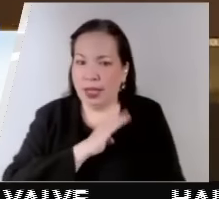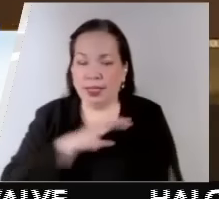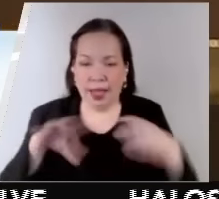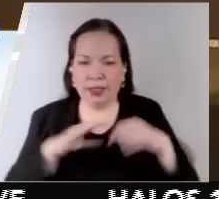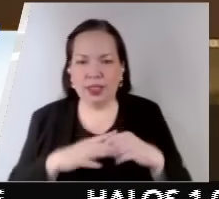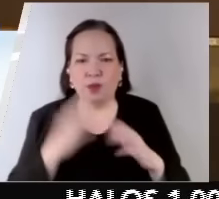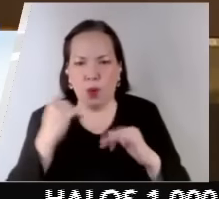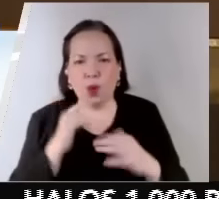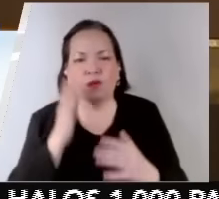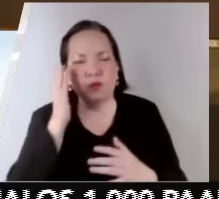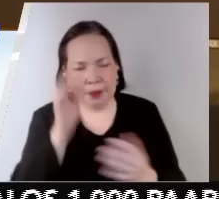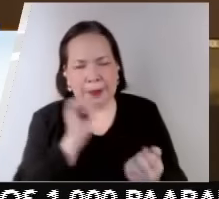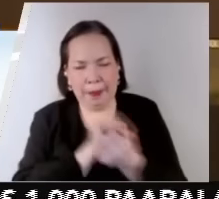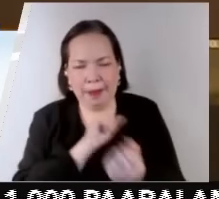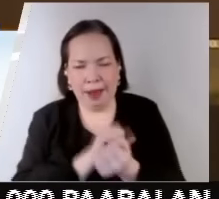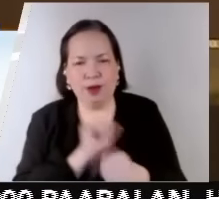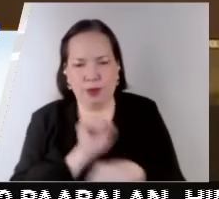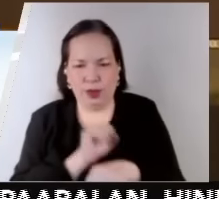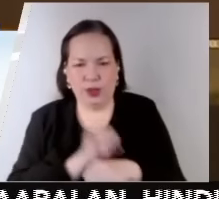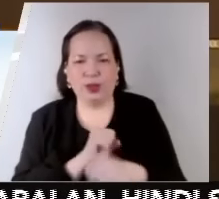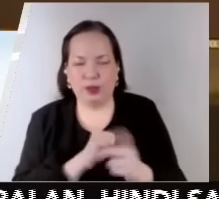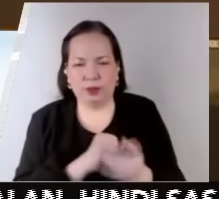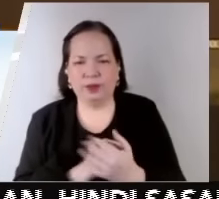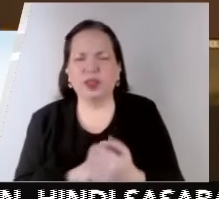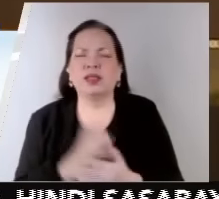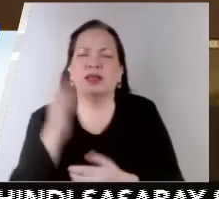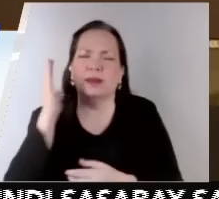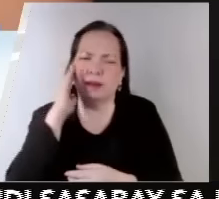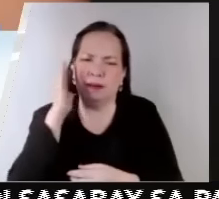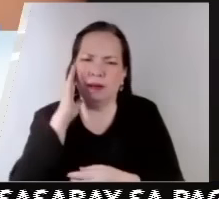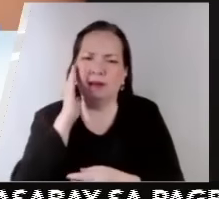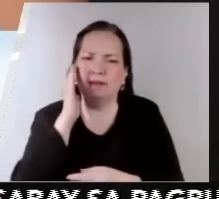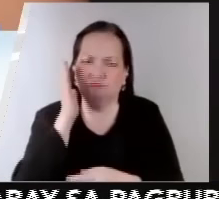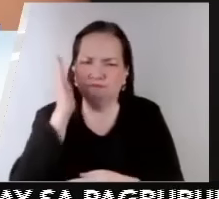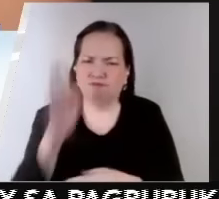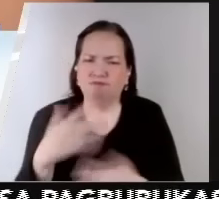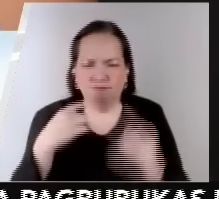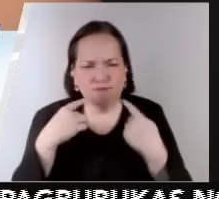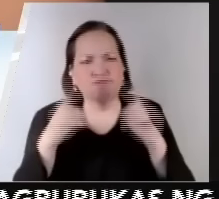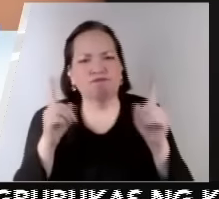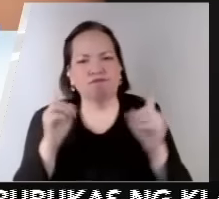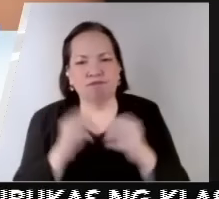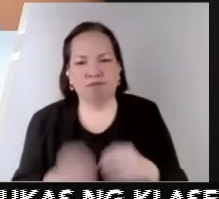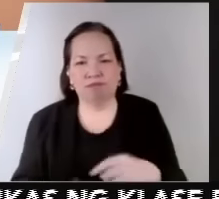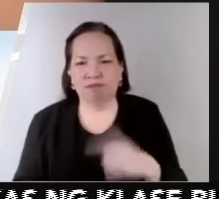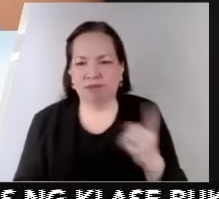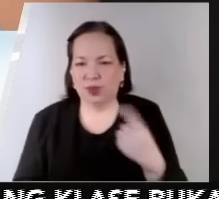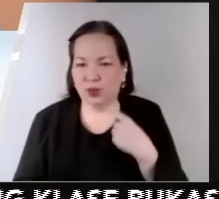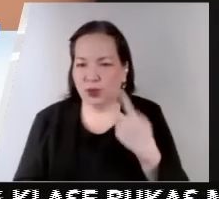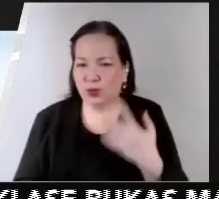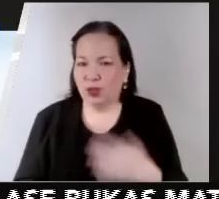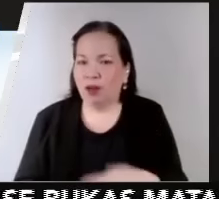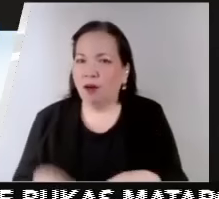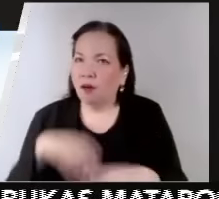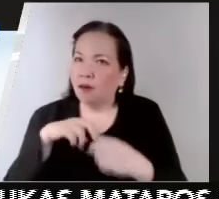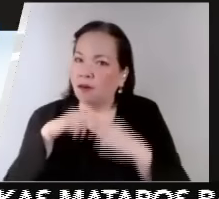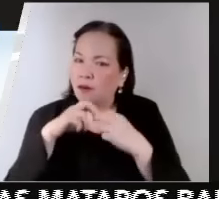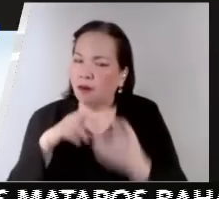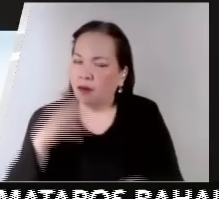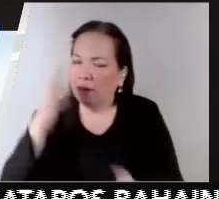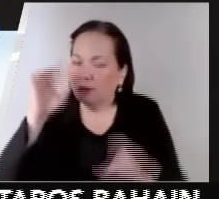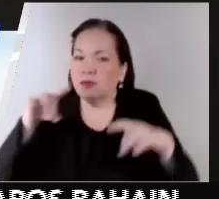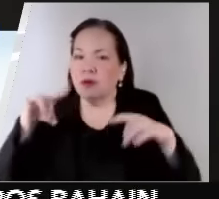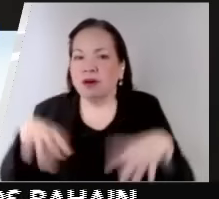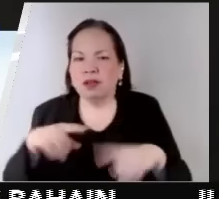ko pa siya ulit and I'm sure malayo pa ang mararating niya. Nagulat ako. Ang gagaling talaga nila. I think